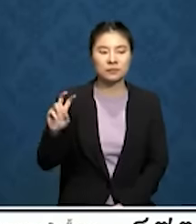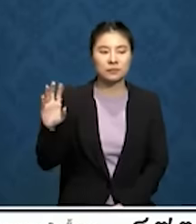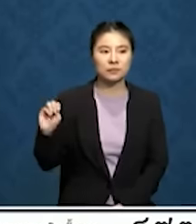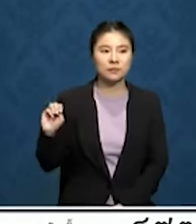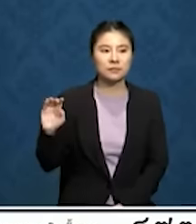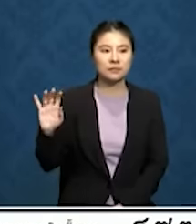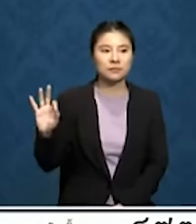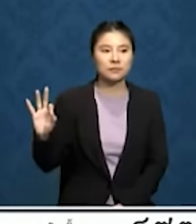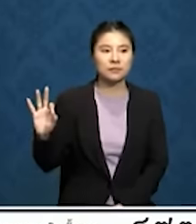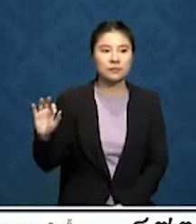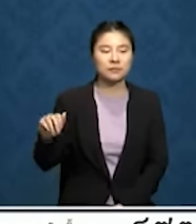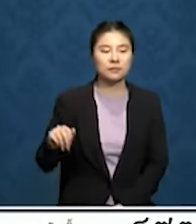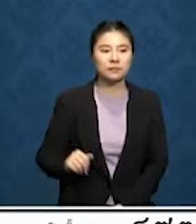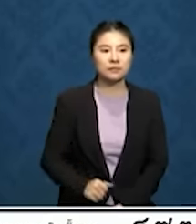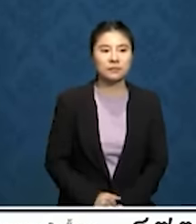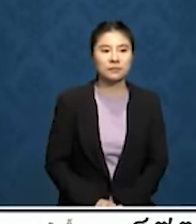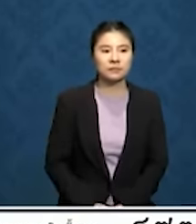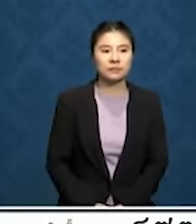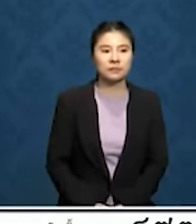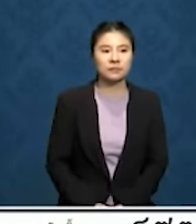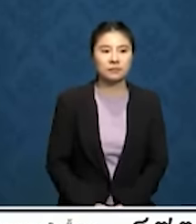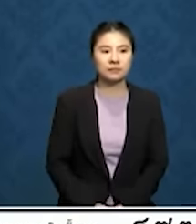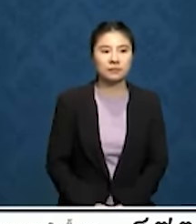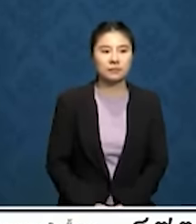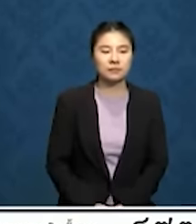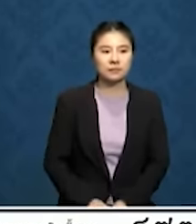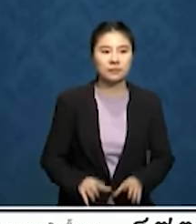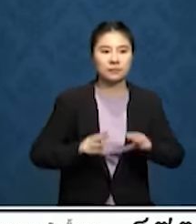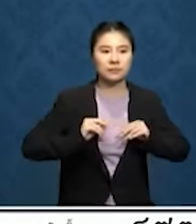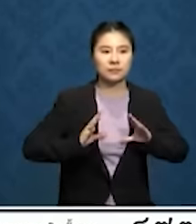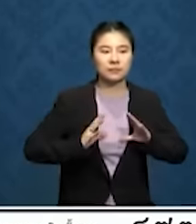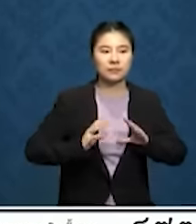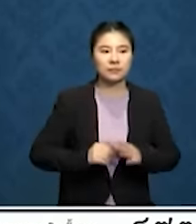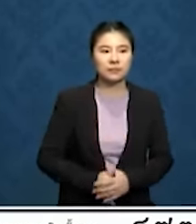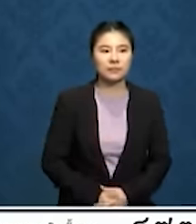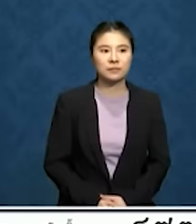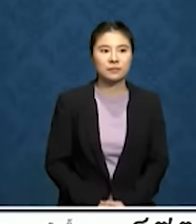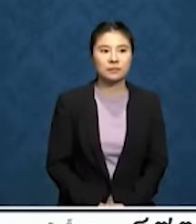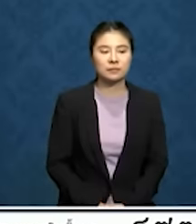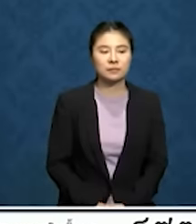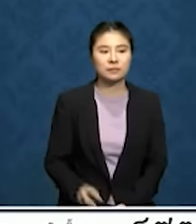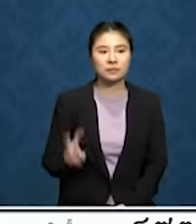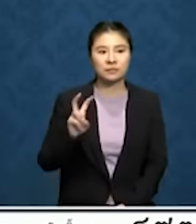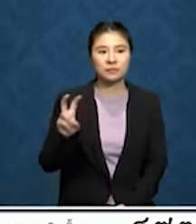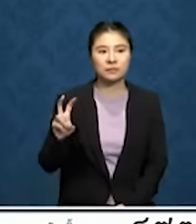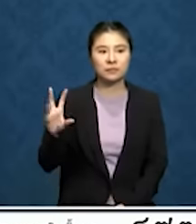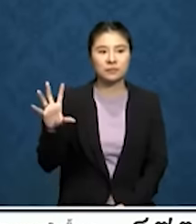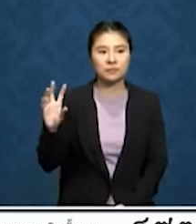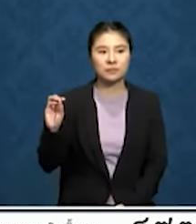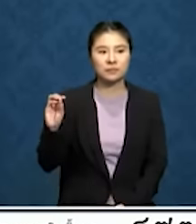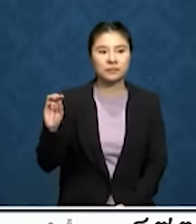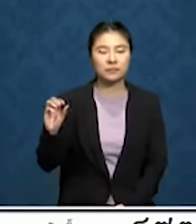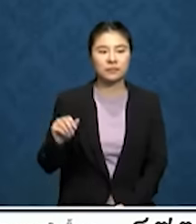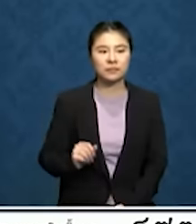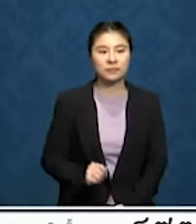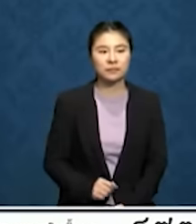249นายพิชัยแจ้งจัญญาวง ศ์ไม่เห็นชอบครับ 250นายพิชั